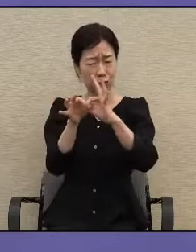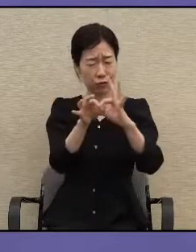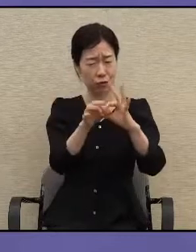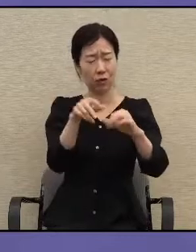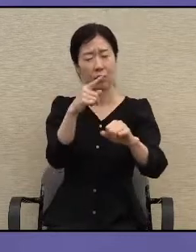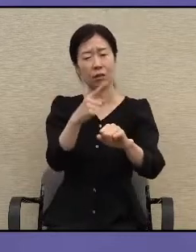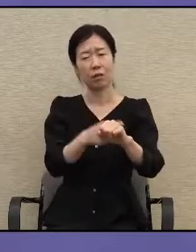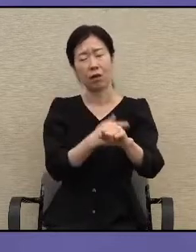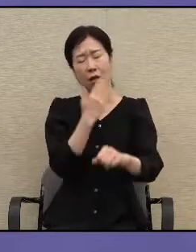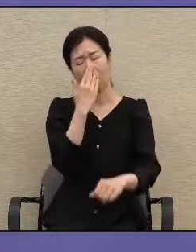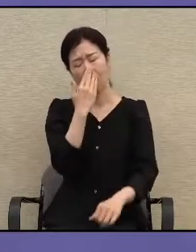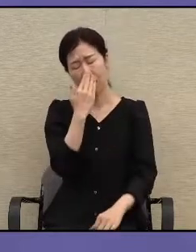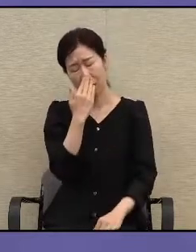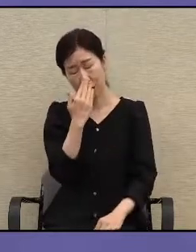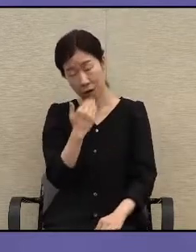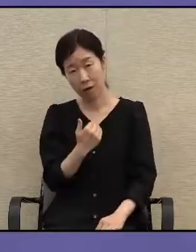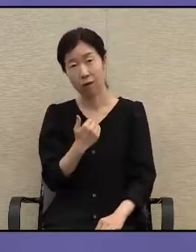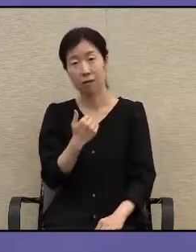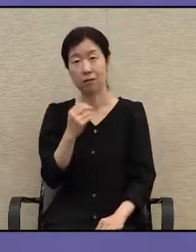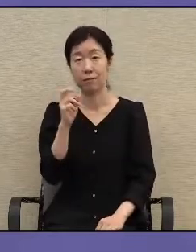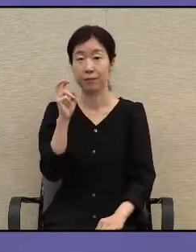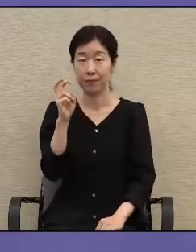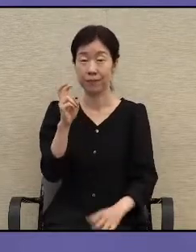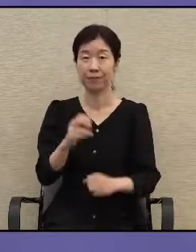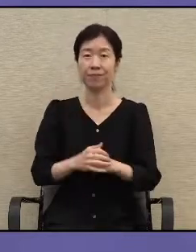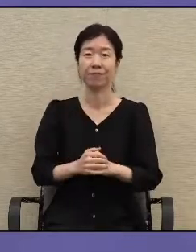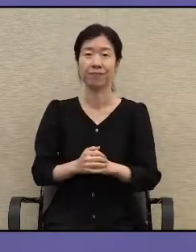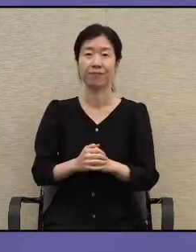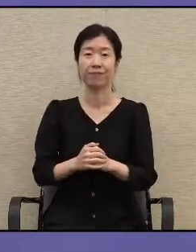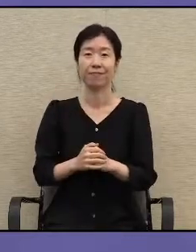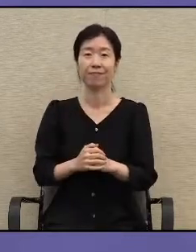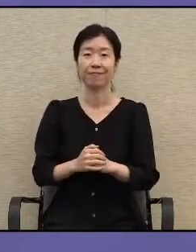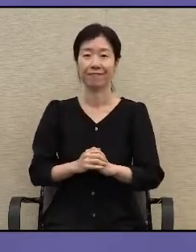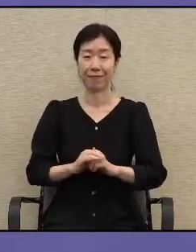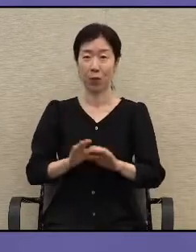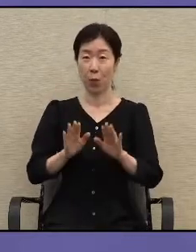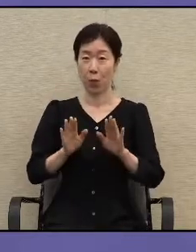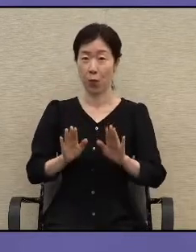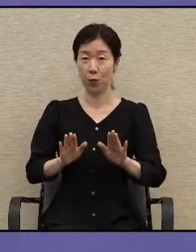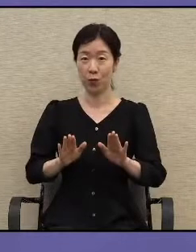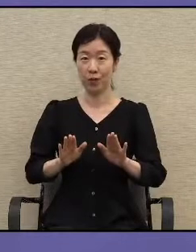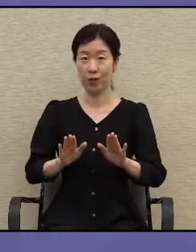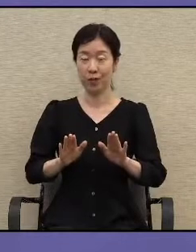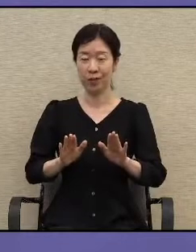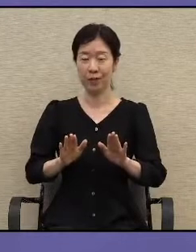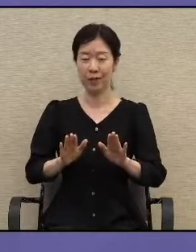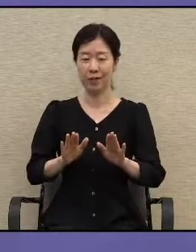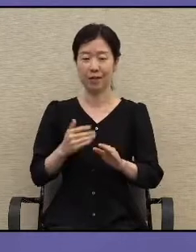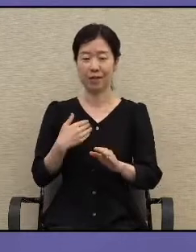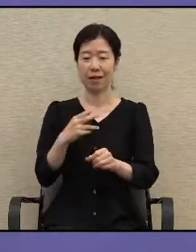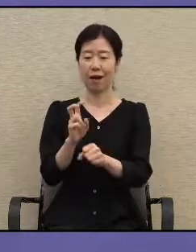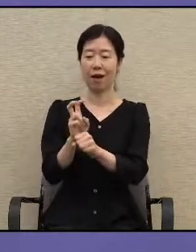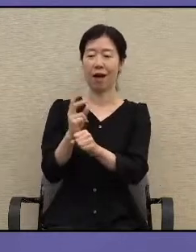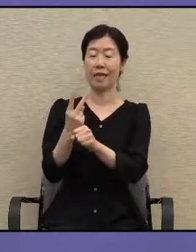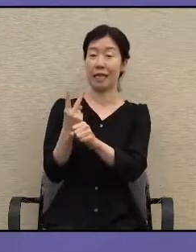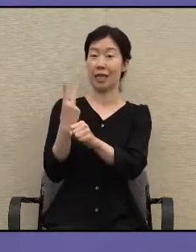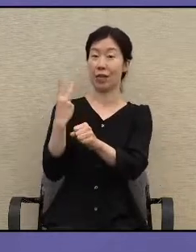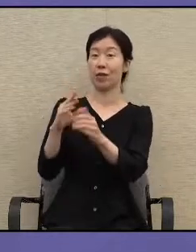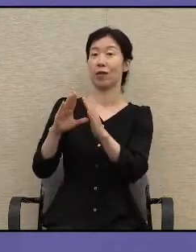피로감이나 힘든 경험을 많이 하고 계실 텐데요. 저는 오늘 주로 제가 2년 전 학회장일